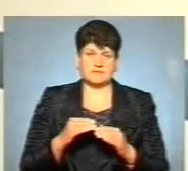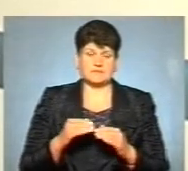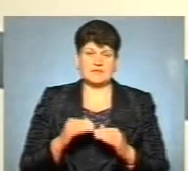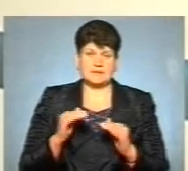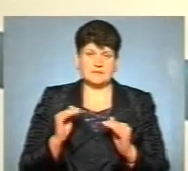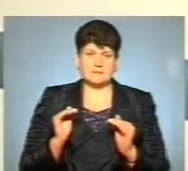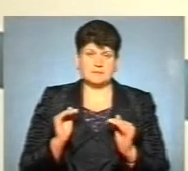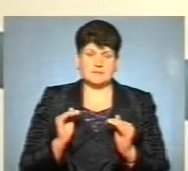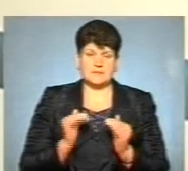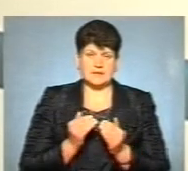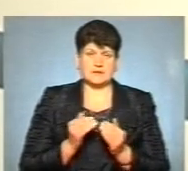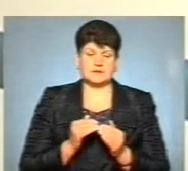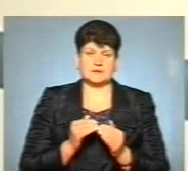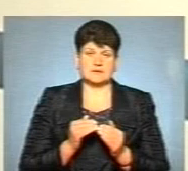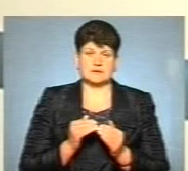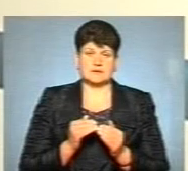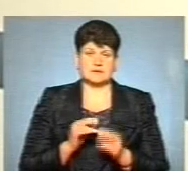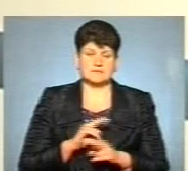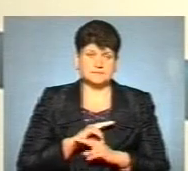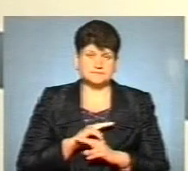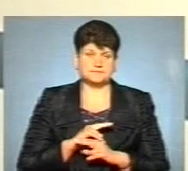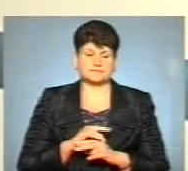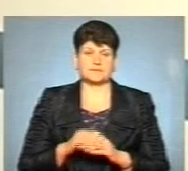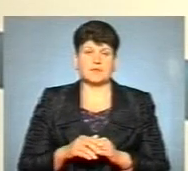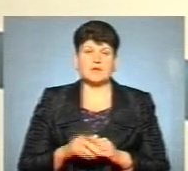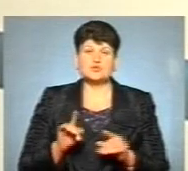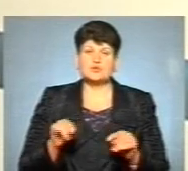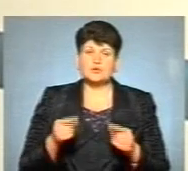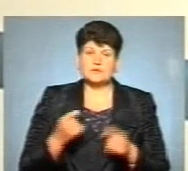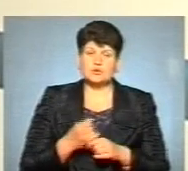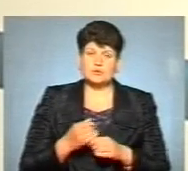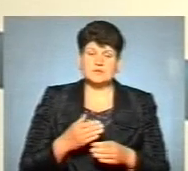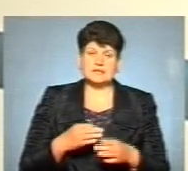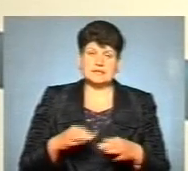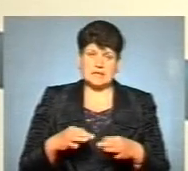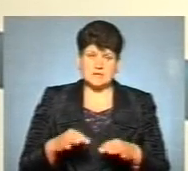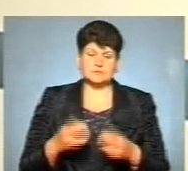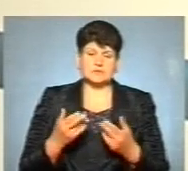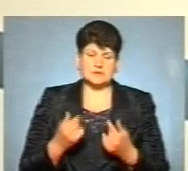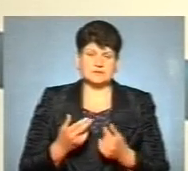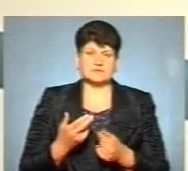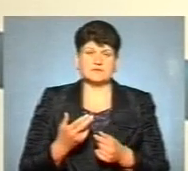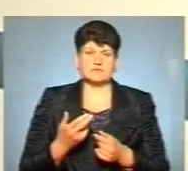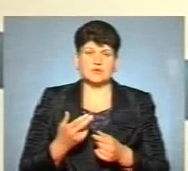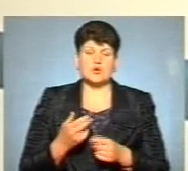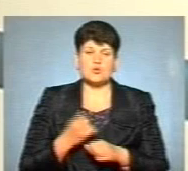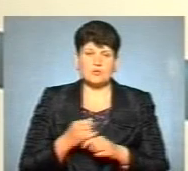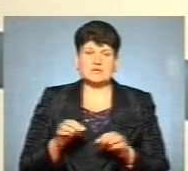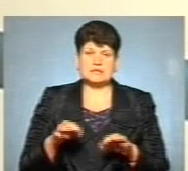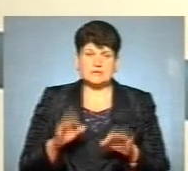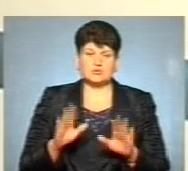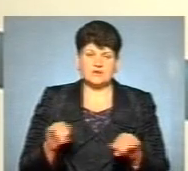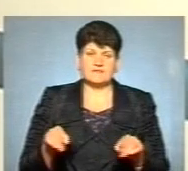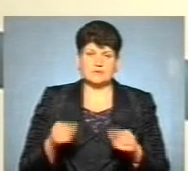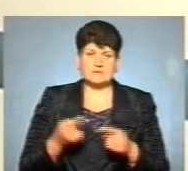рівень летальності. Щодо відновлення роботи громадського транспорту, так, звичайно, робота транспорту буде відновлена, тому що це вже